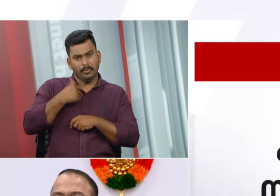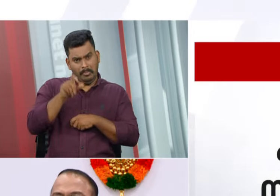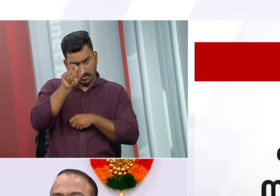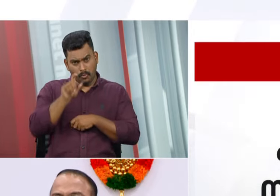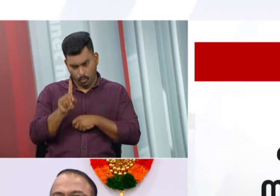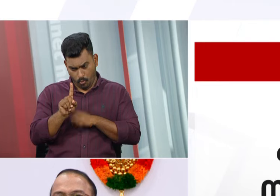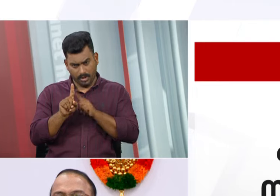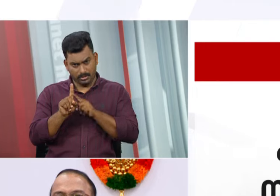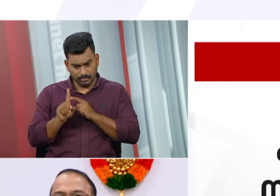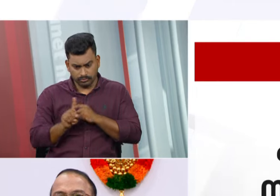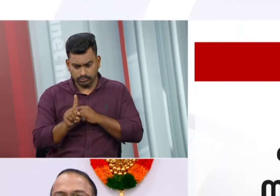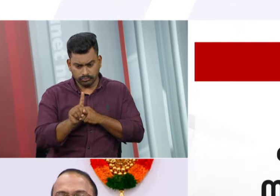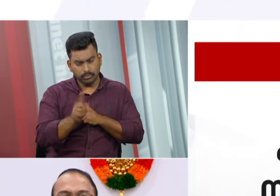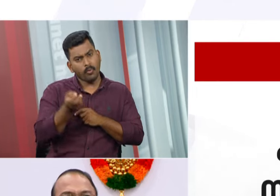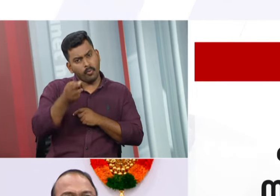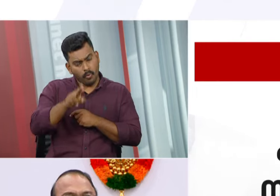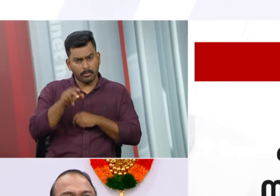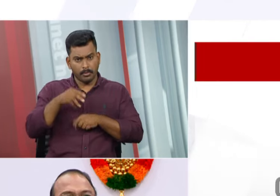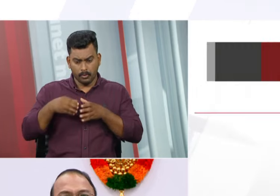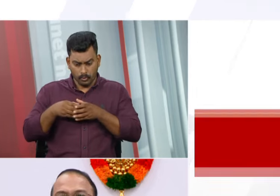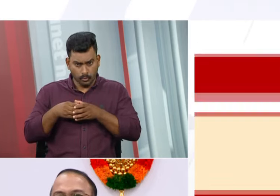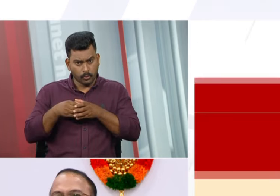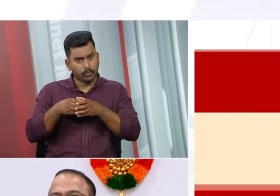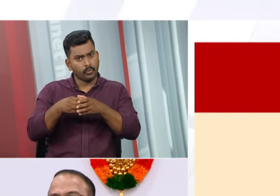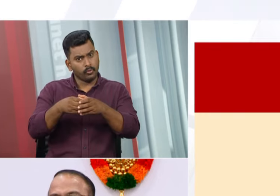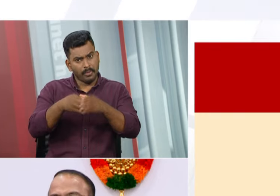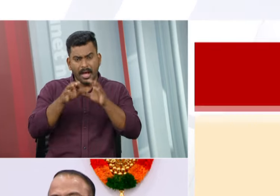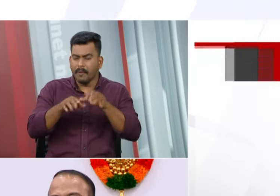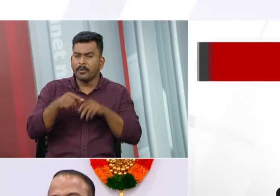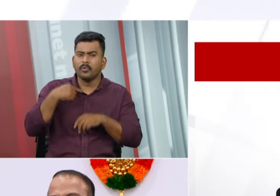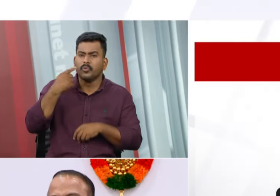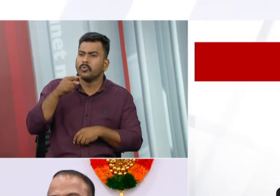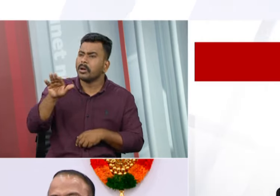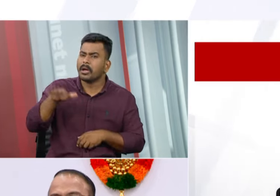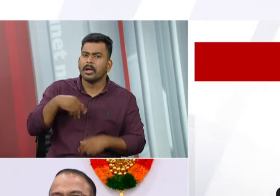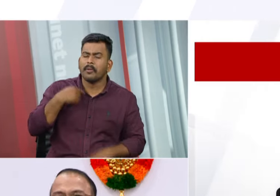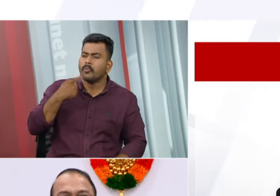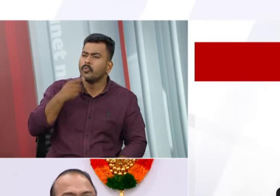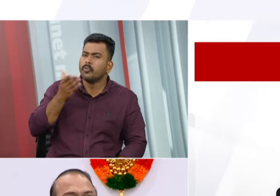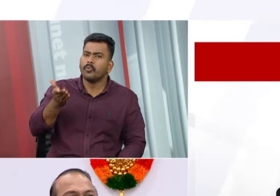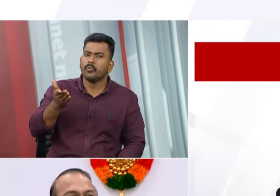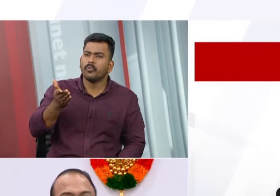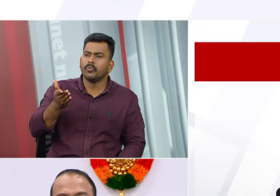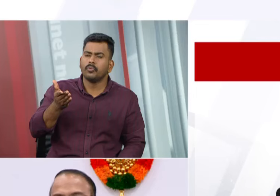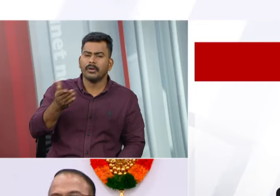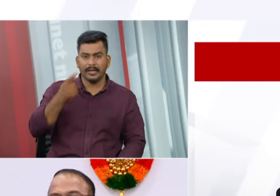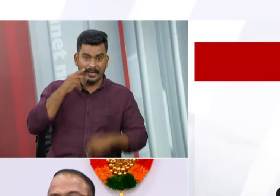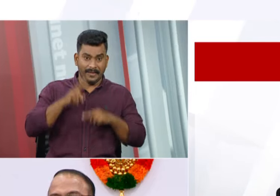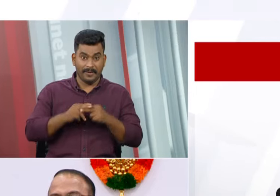ഒറ്റയ്ക്കുമൊക്കെയാണ് സഞ്ചരിക്കുന്നത്. അപ്പോൾ ഇവരുടെ ഒരു ആധികാരികമായ ഡേറ്റ നമുക്ക് വേണ്ടേ? ഇടയ്ക്ക് എന്തെങ്കിലും ഒരു മിസ്സിംഗ് ഉണ്ടായാൽ,